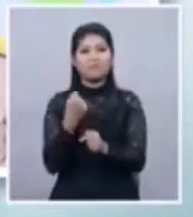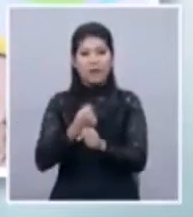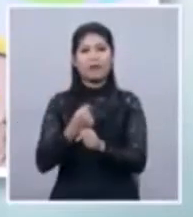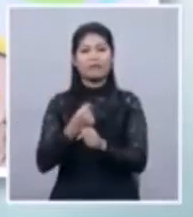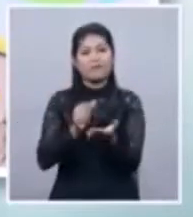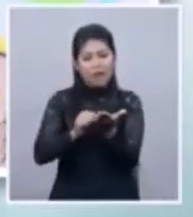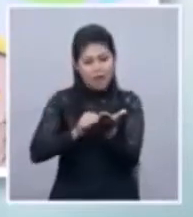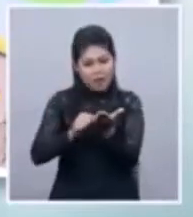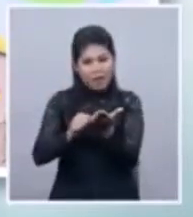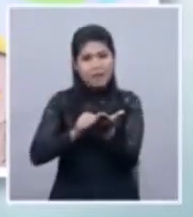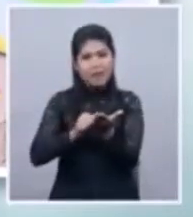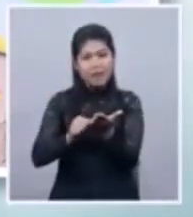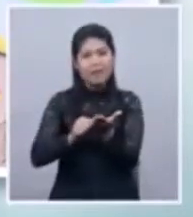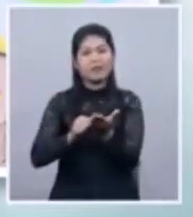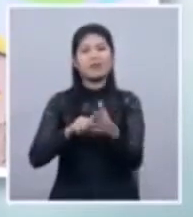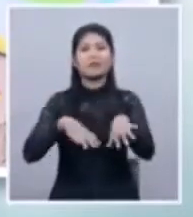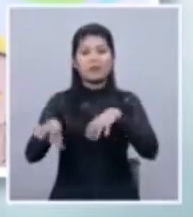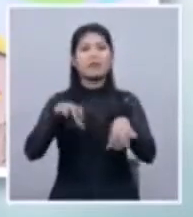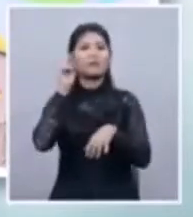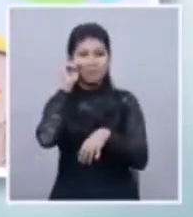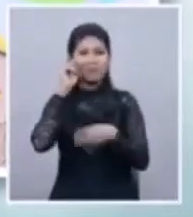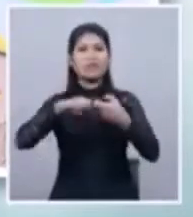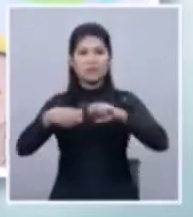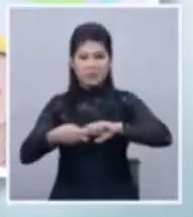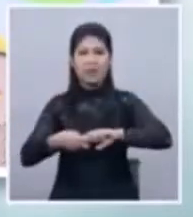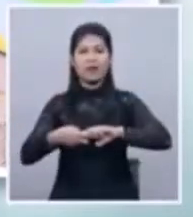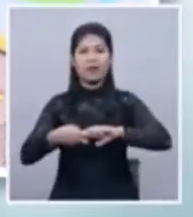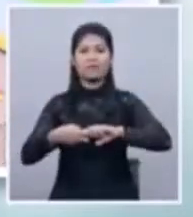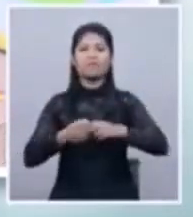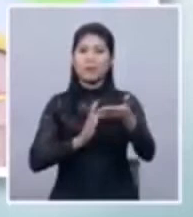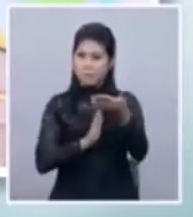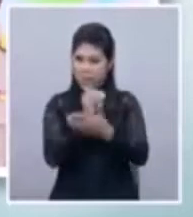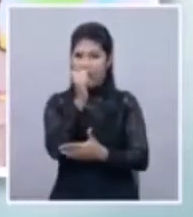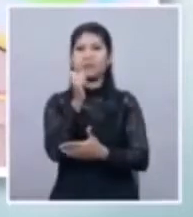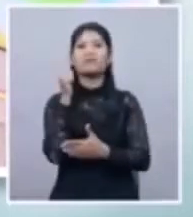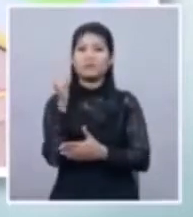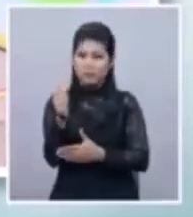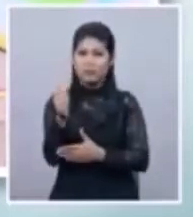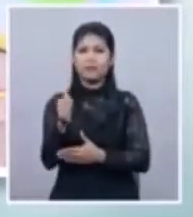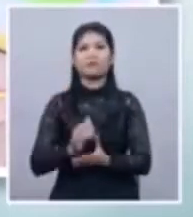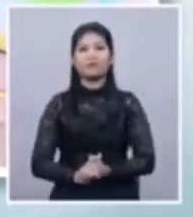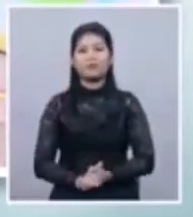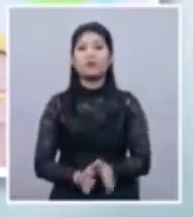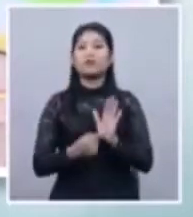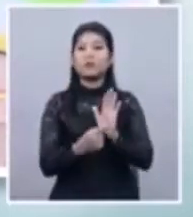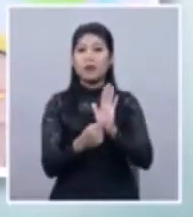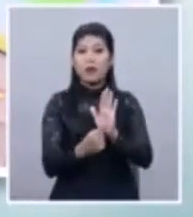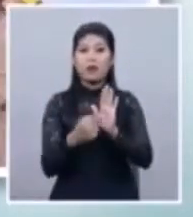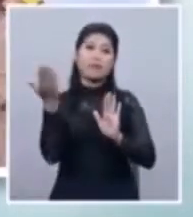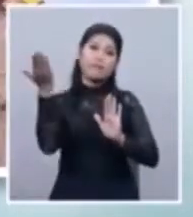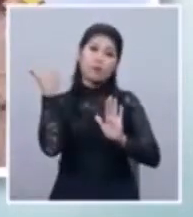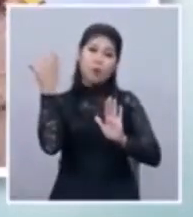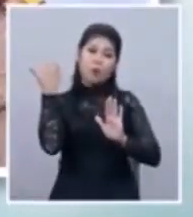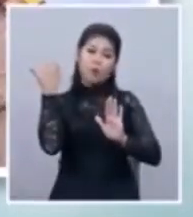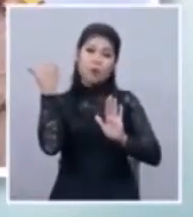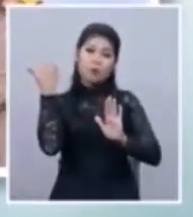ปฏิรูปนะครับเรื่องการบริหารจัดการน้ำที่ประสบความสำเร็จค่อนข้างมากเลยนะครับยกตัวอย่างเช่นเดิมเนี่ยเ